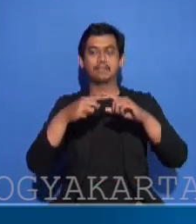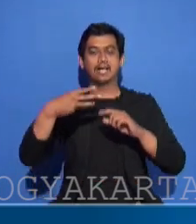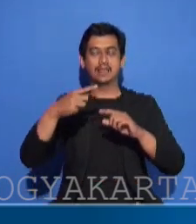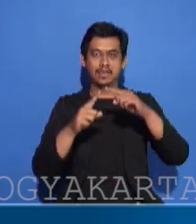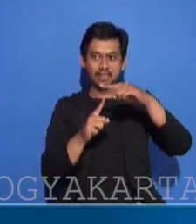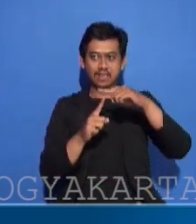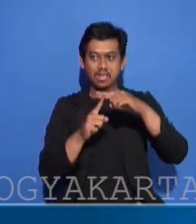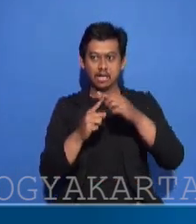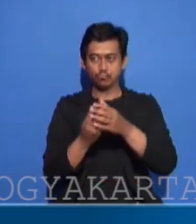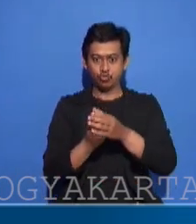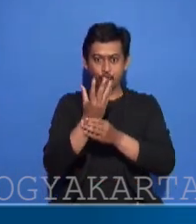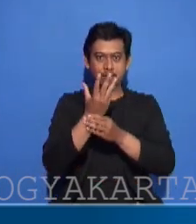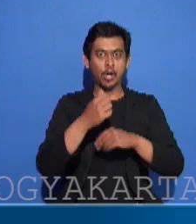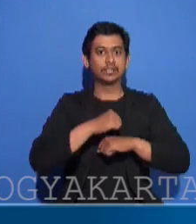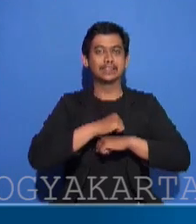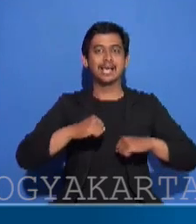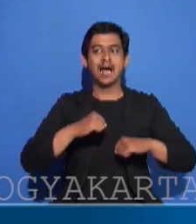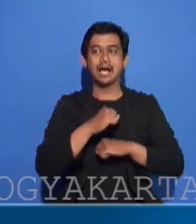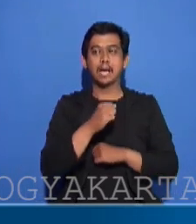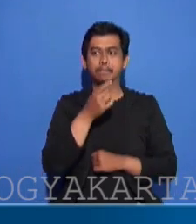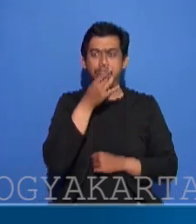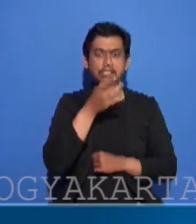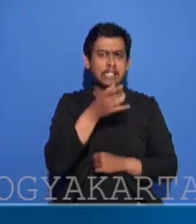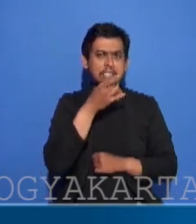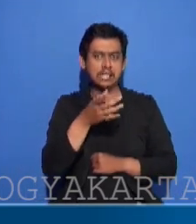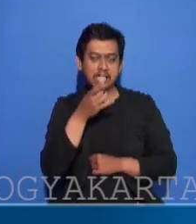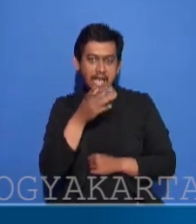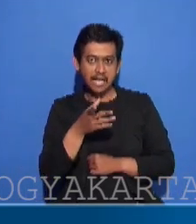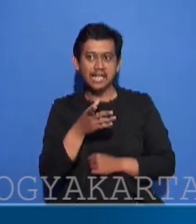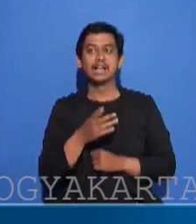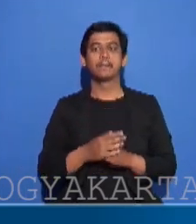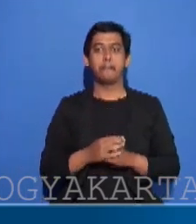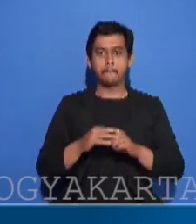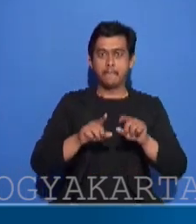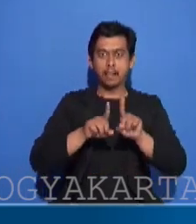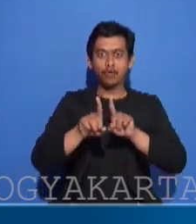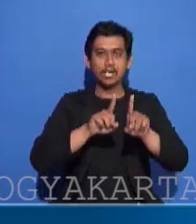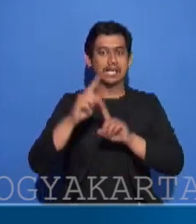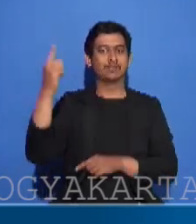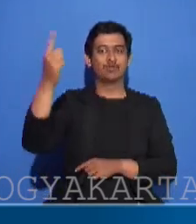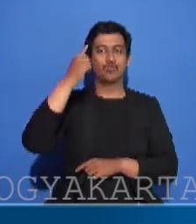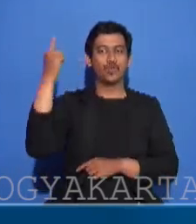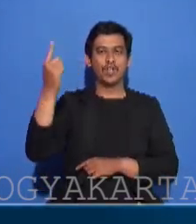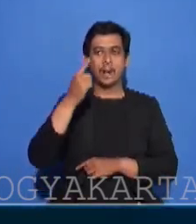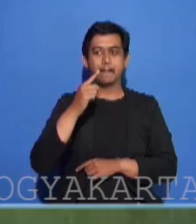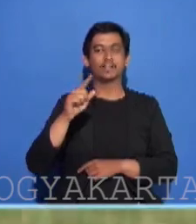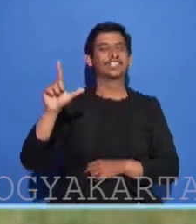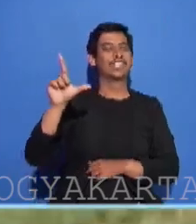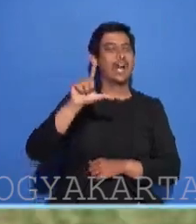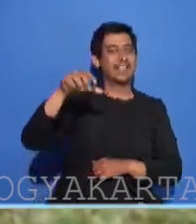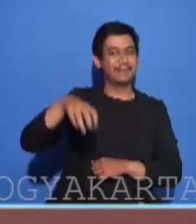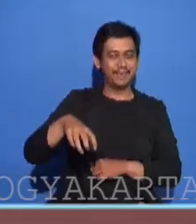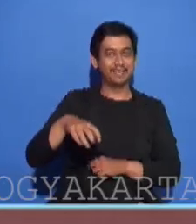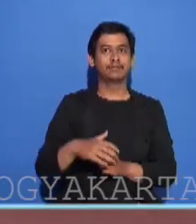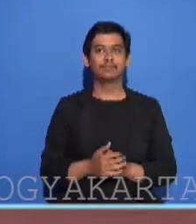arti-artik yang bisa kita rekomendasikan untuk Kejurnas atletik di Solo yang nantinya diharapkan